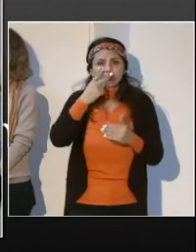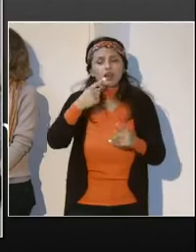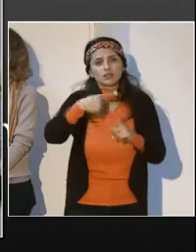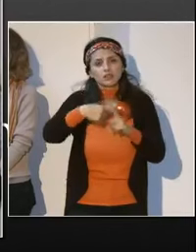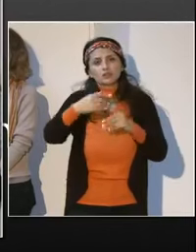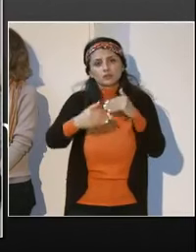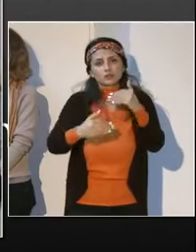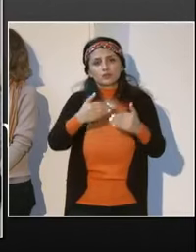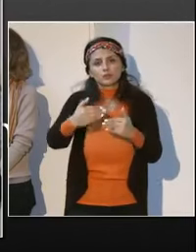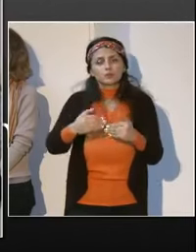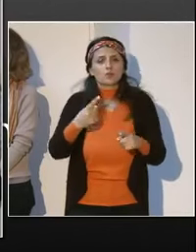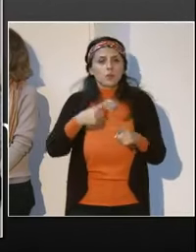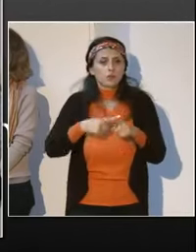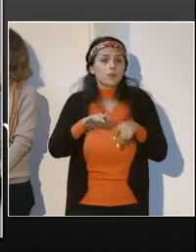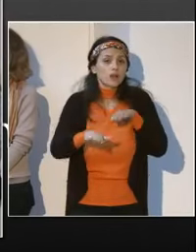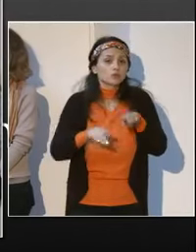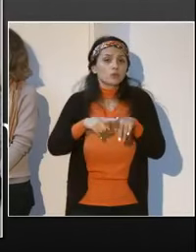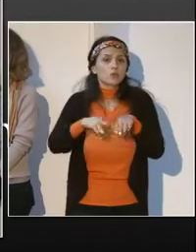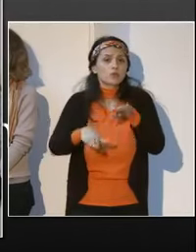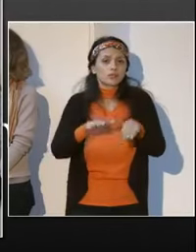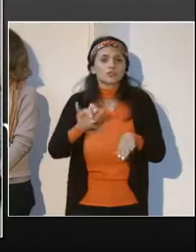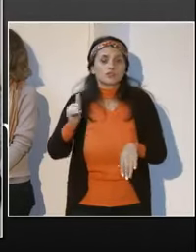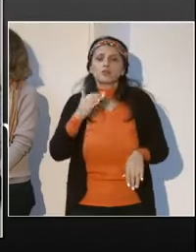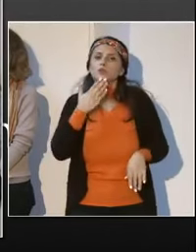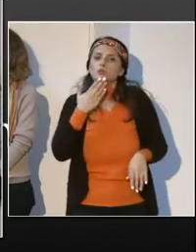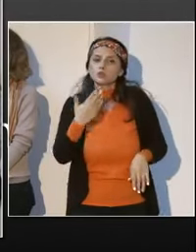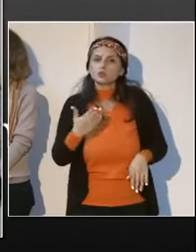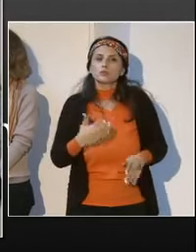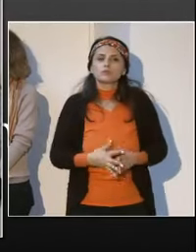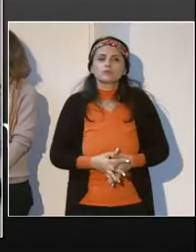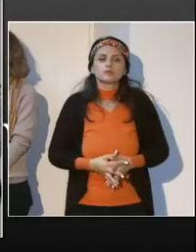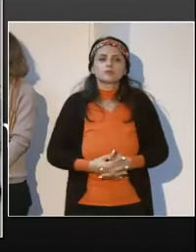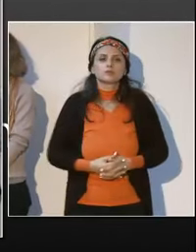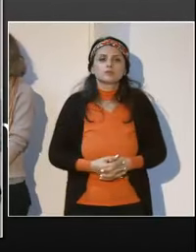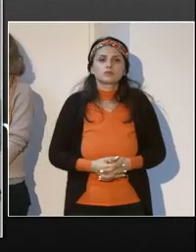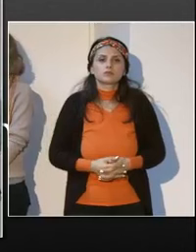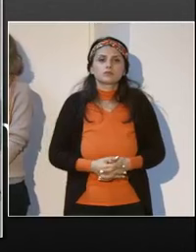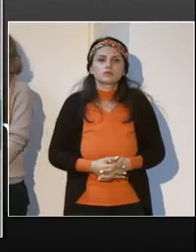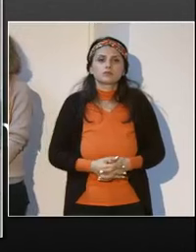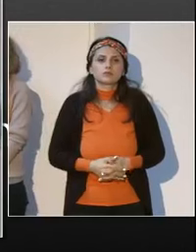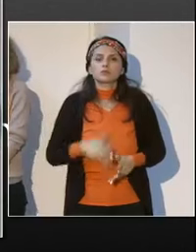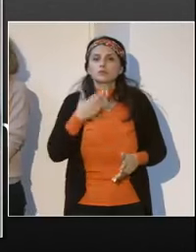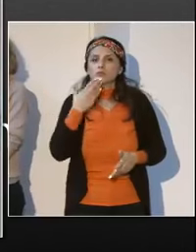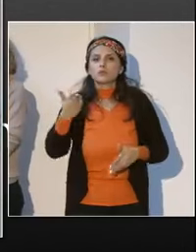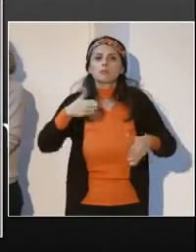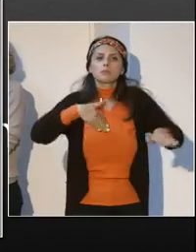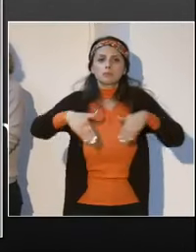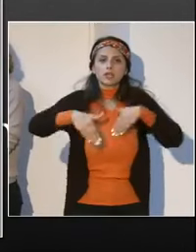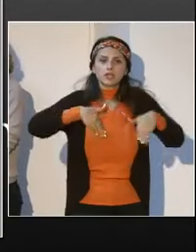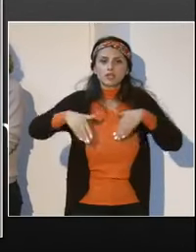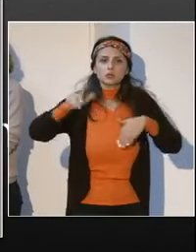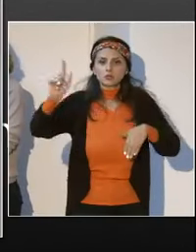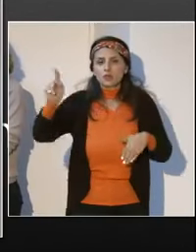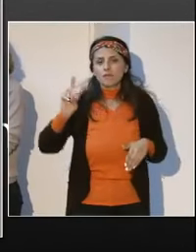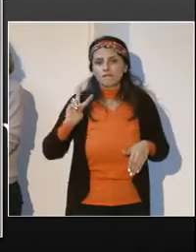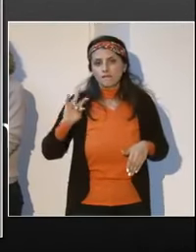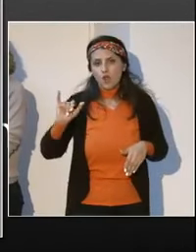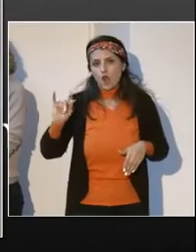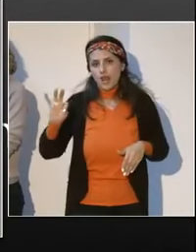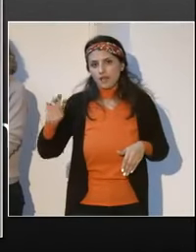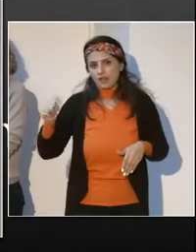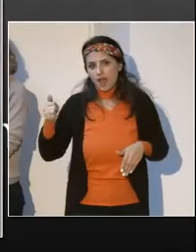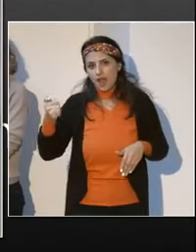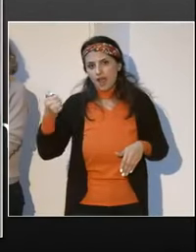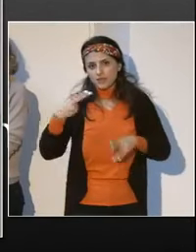vreau sa Multumesc vreau sa Multumesc doamnei ministru Violeta Alexandru care